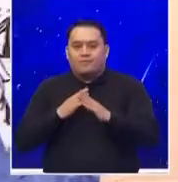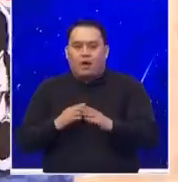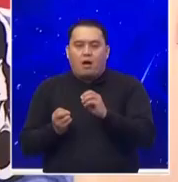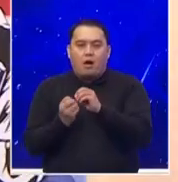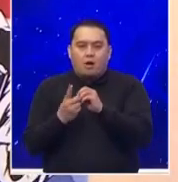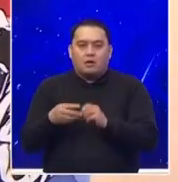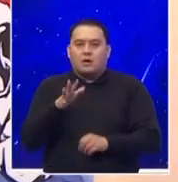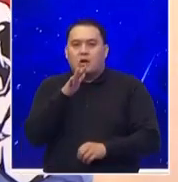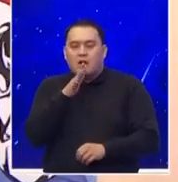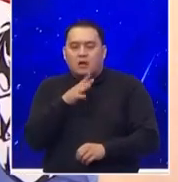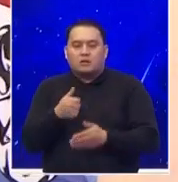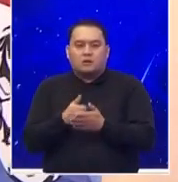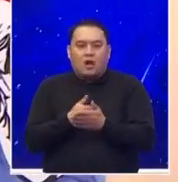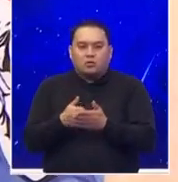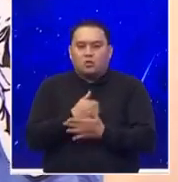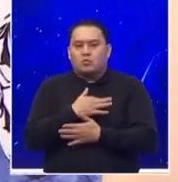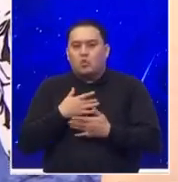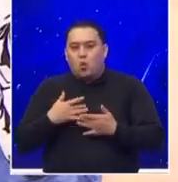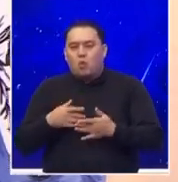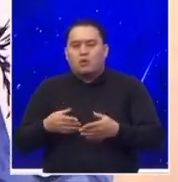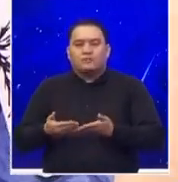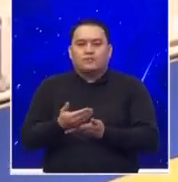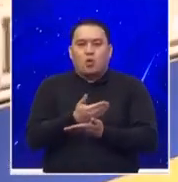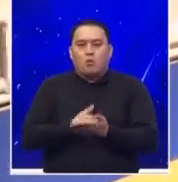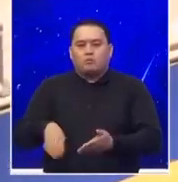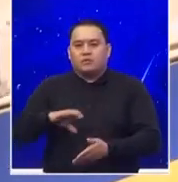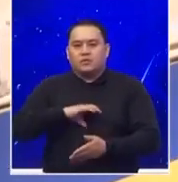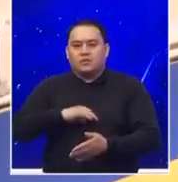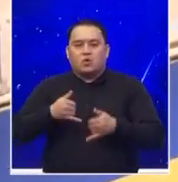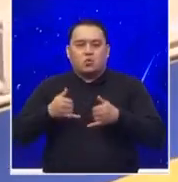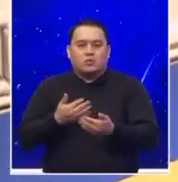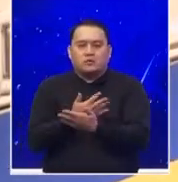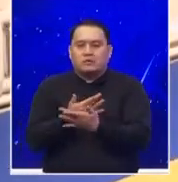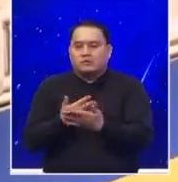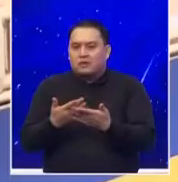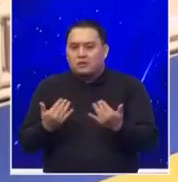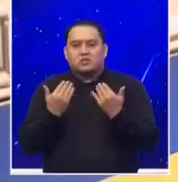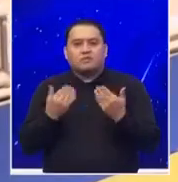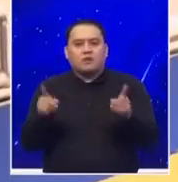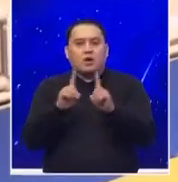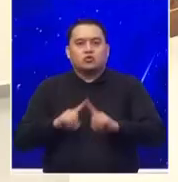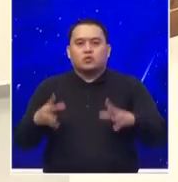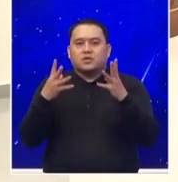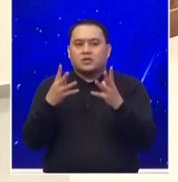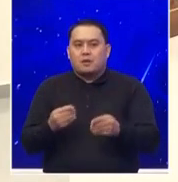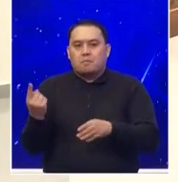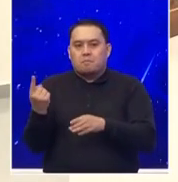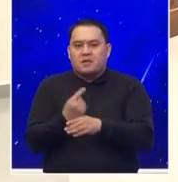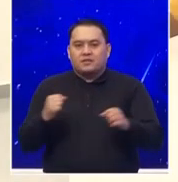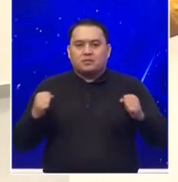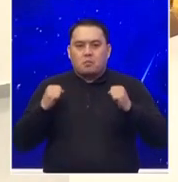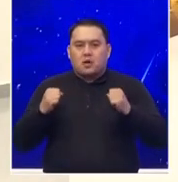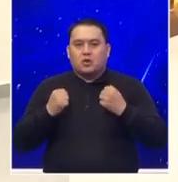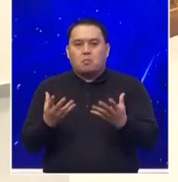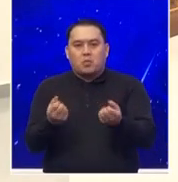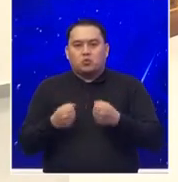лет добилась многого. В ее домашней копилке целая коллекция наград и медалей разного достоинства. Но сегодня особенный день. Впервые спортсменка